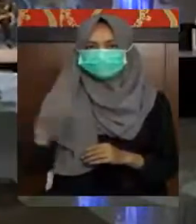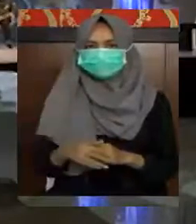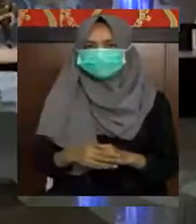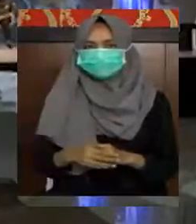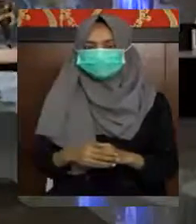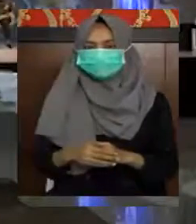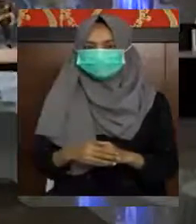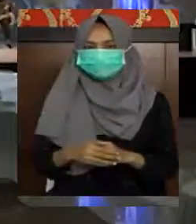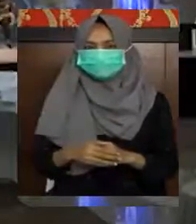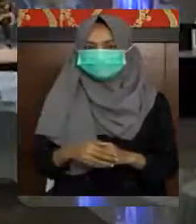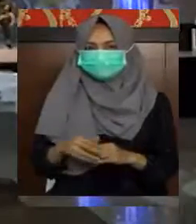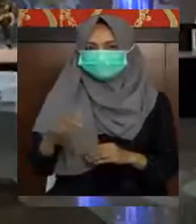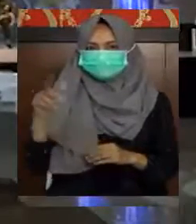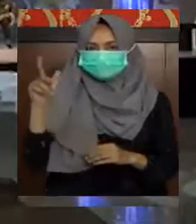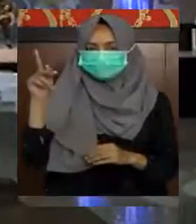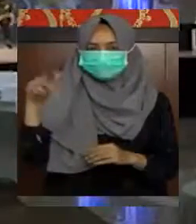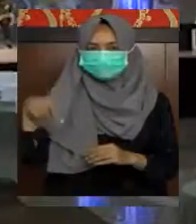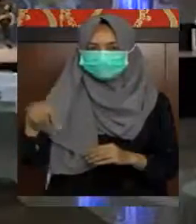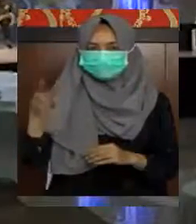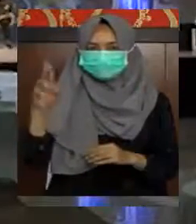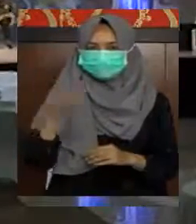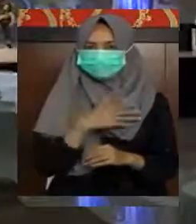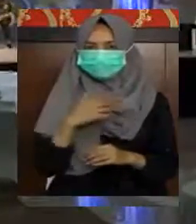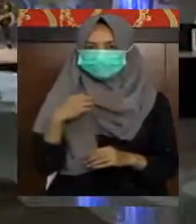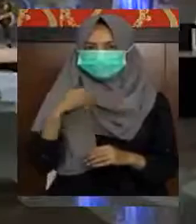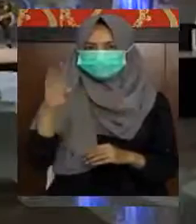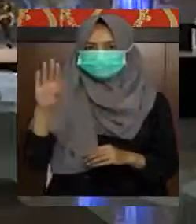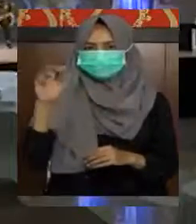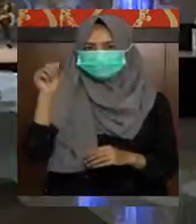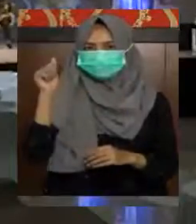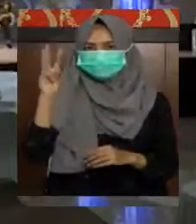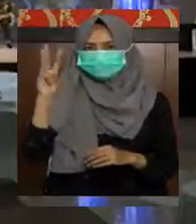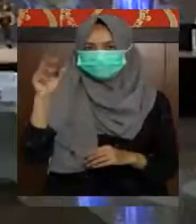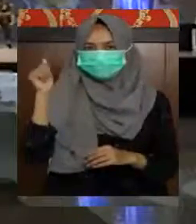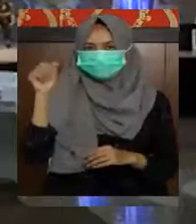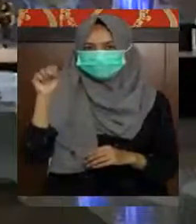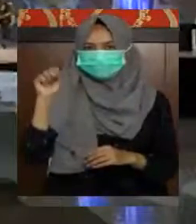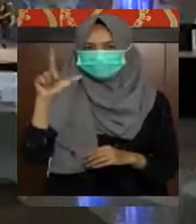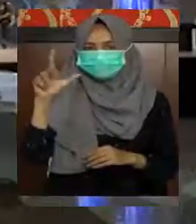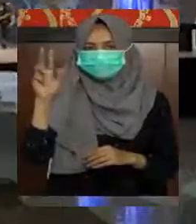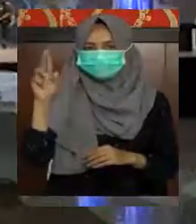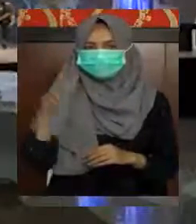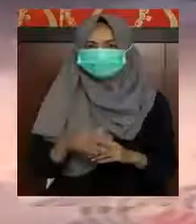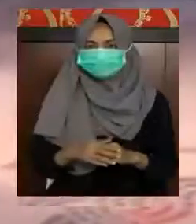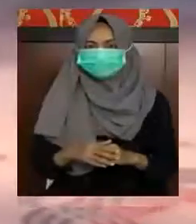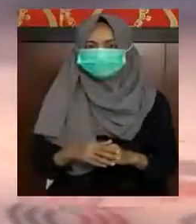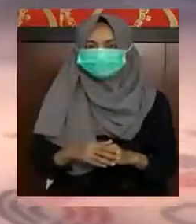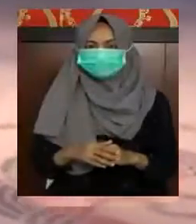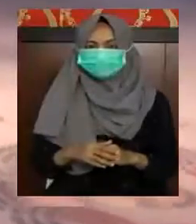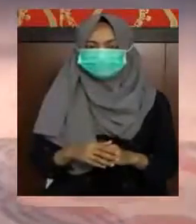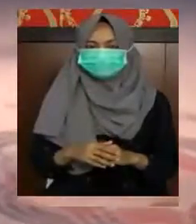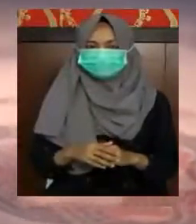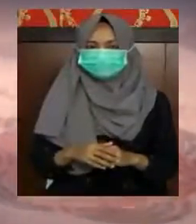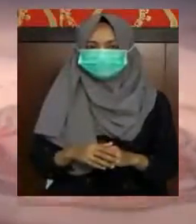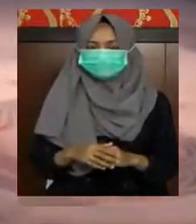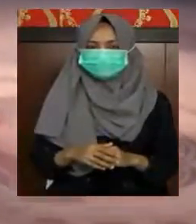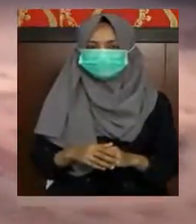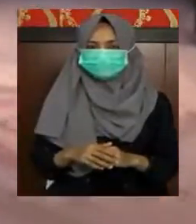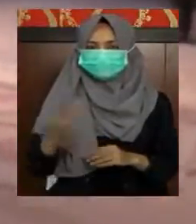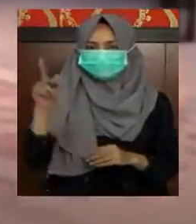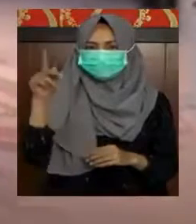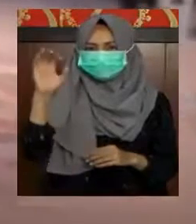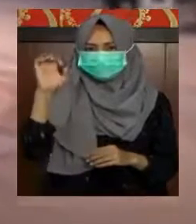hormat Ketua KPU Bapak Khoirul Umam untuk kembali hadir bergabung bersama dengan kami dan Ketua Bawaslu Bapak Babang Arintoko untuk naik ke atas panggung dan kita